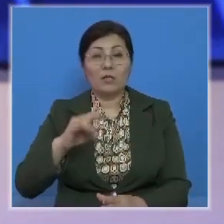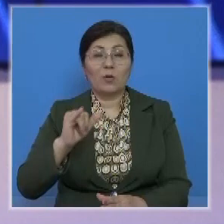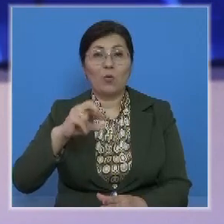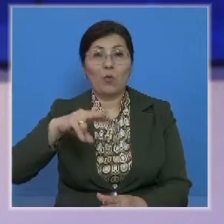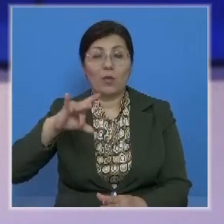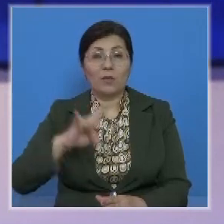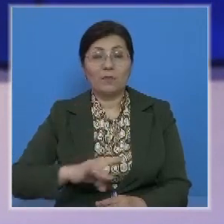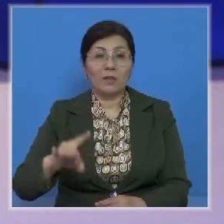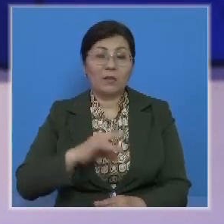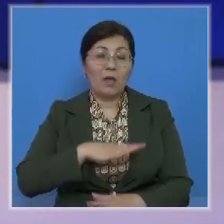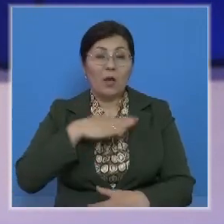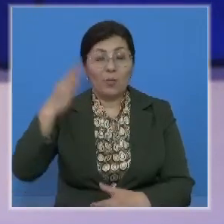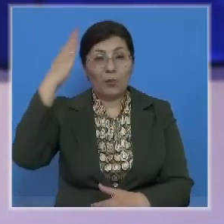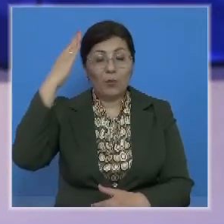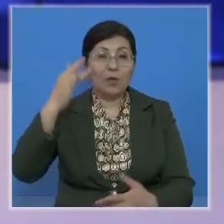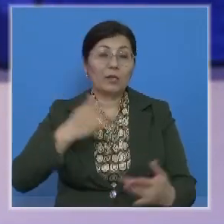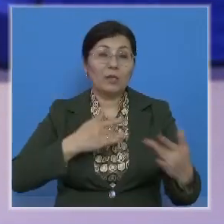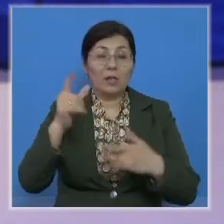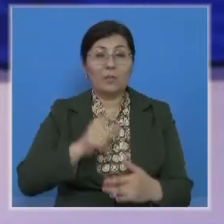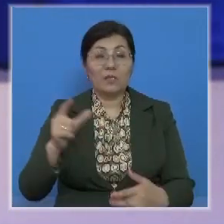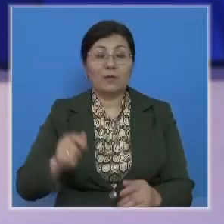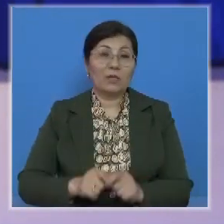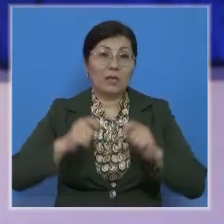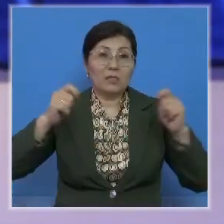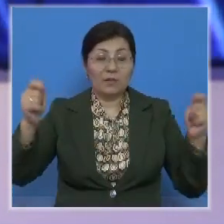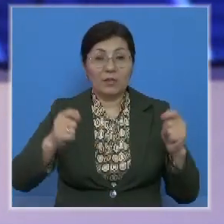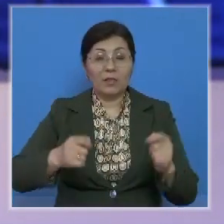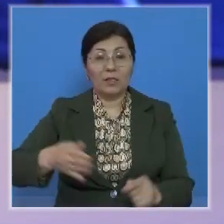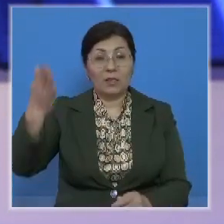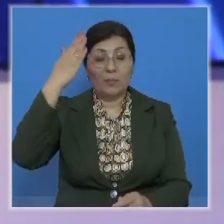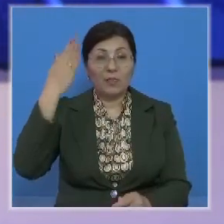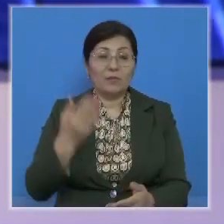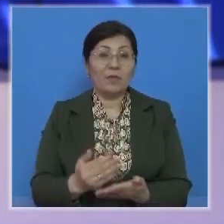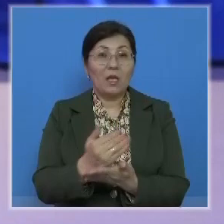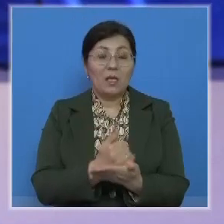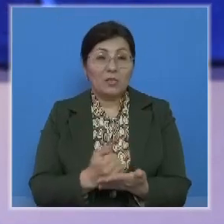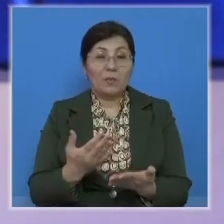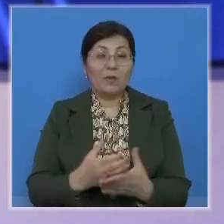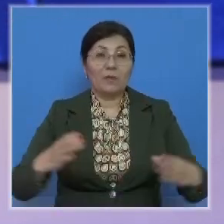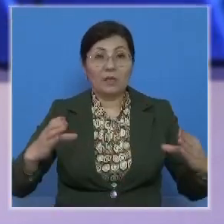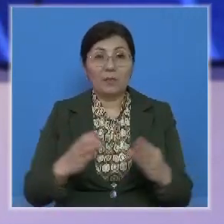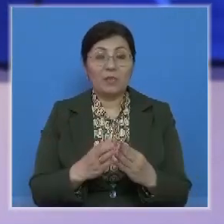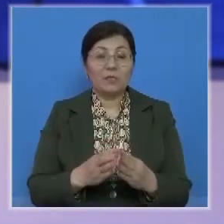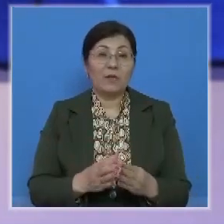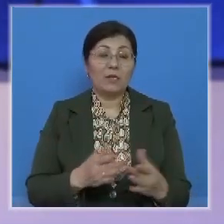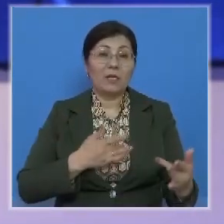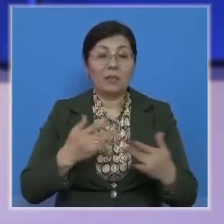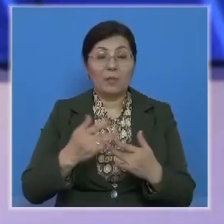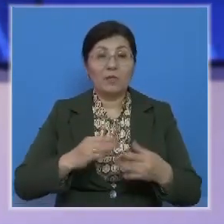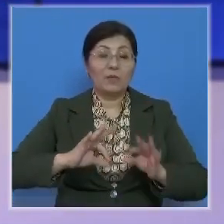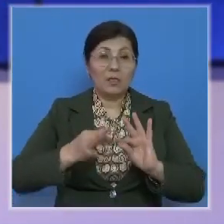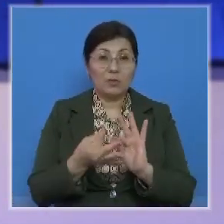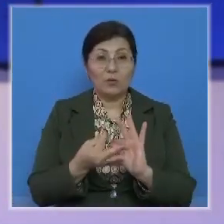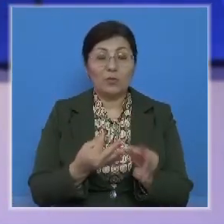В стране очень много талантливых актеров, которые раскрыли свой творческий потенциал. Однако собрать их в единый коллектив в народных театрах – сложная